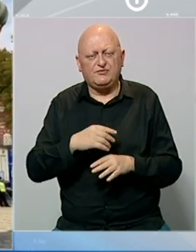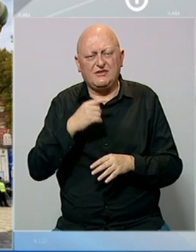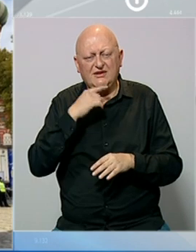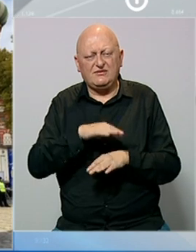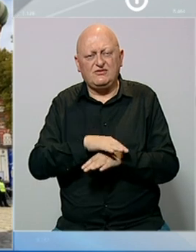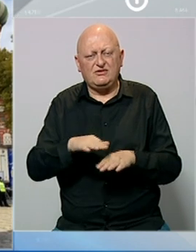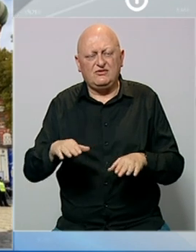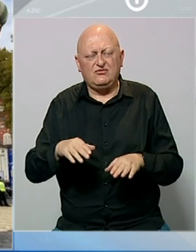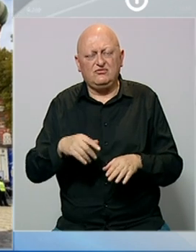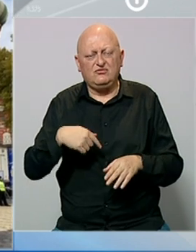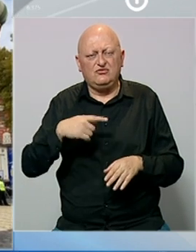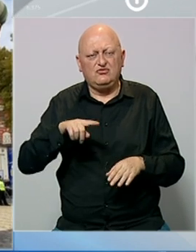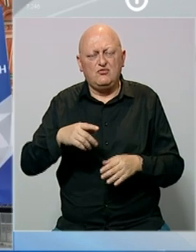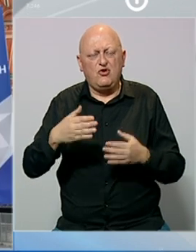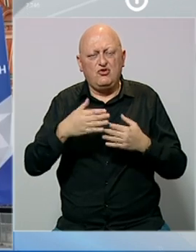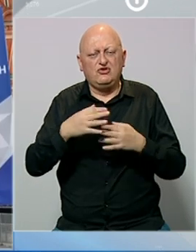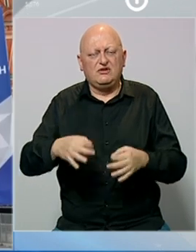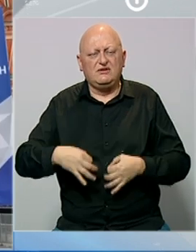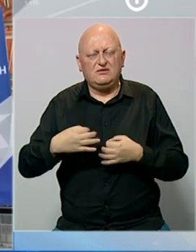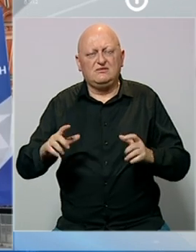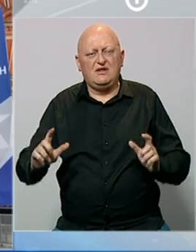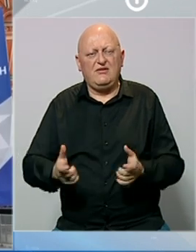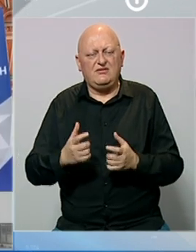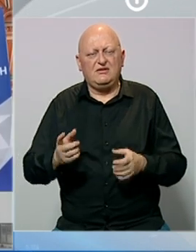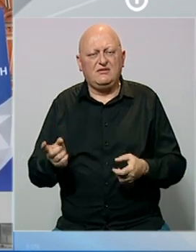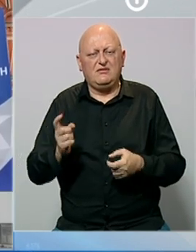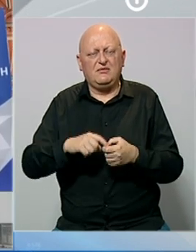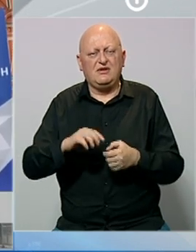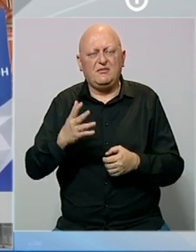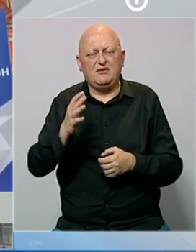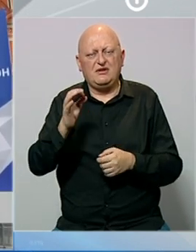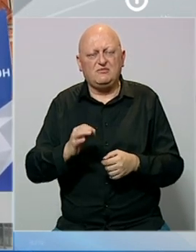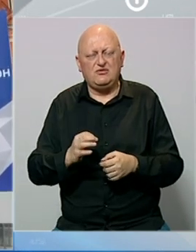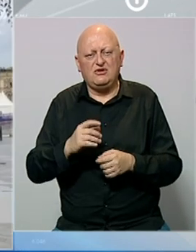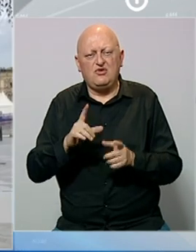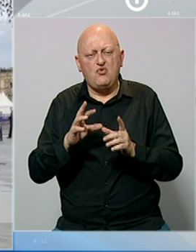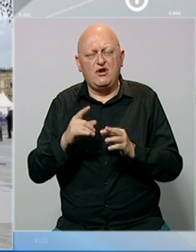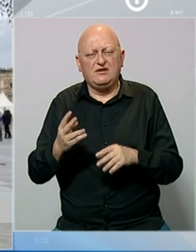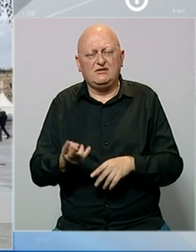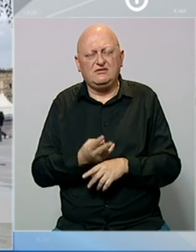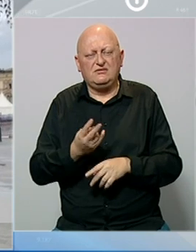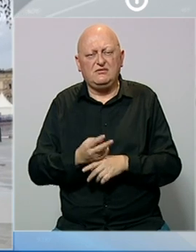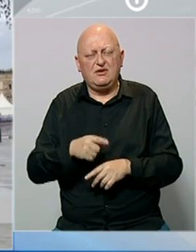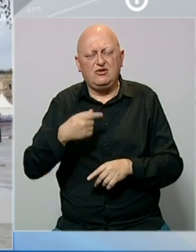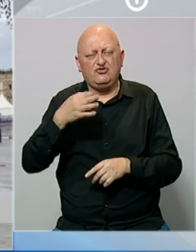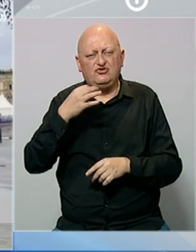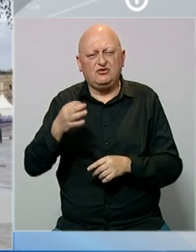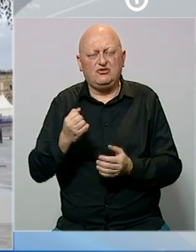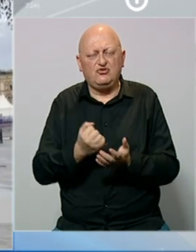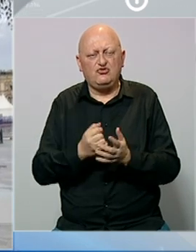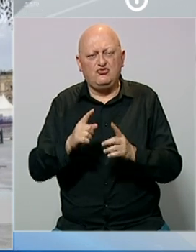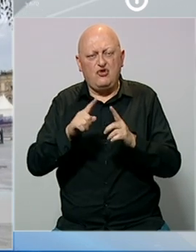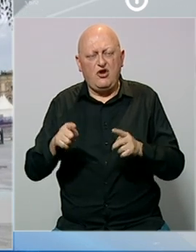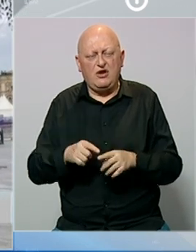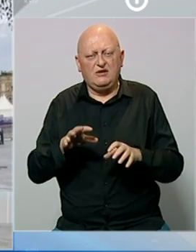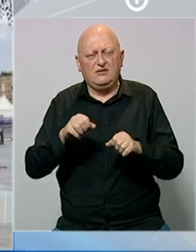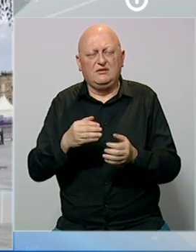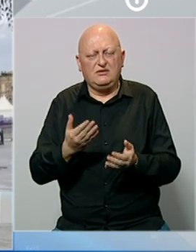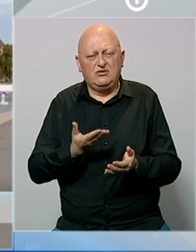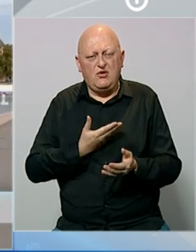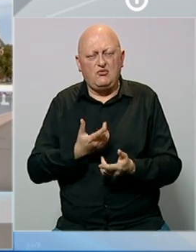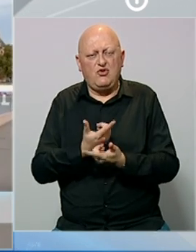trgu u Moskvi će se do duboko u noć slaviti pripajanje oko 15% ukrajinske teritorije, a u idućim danima bi dokument o aneksiji trebao